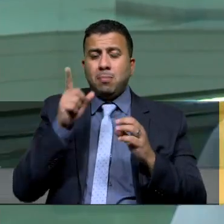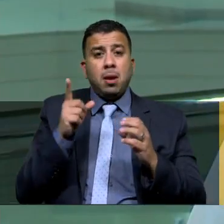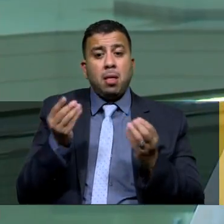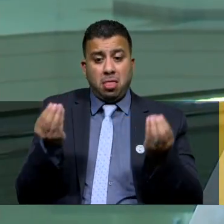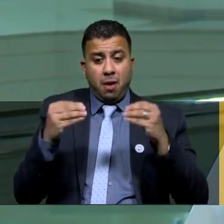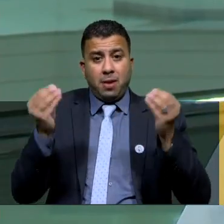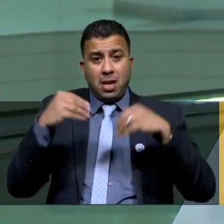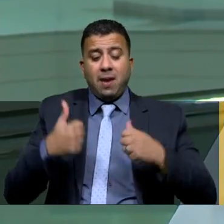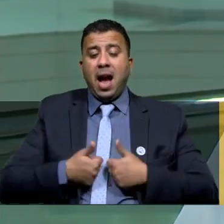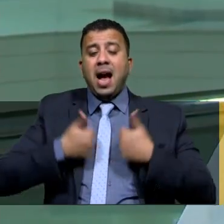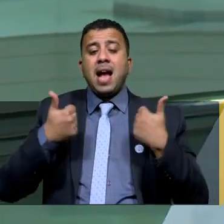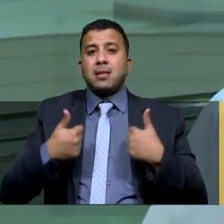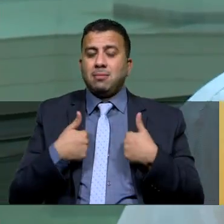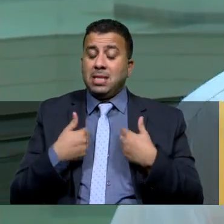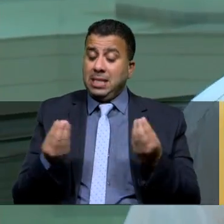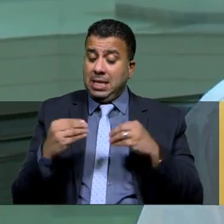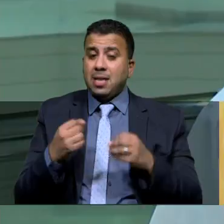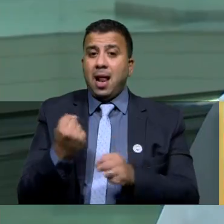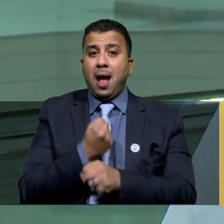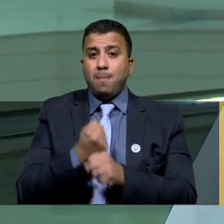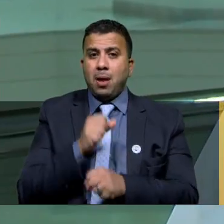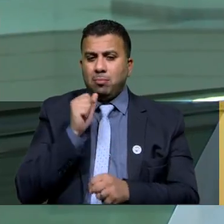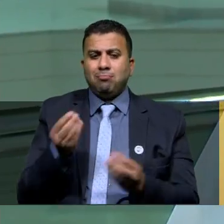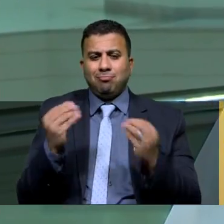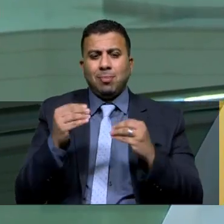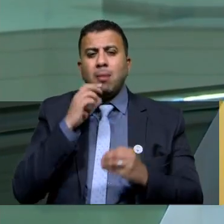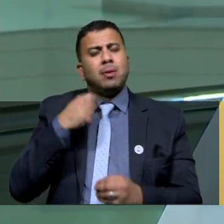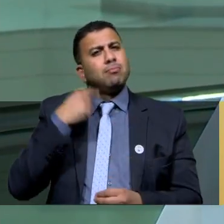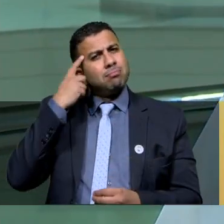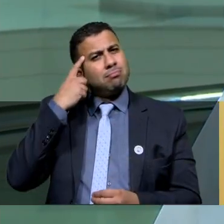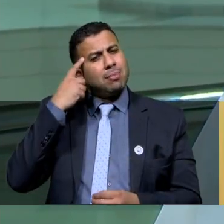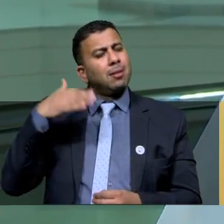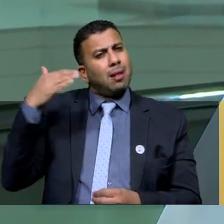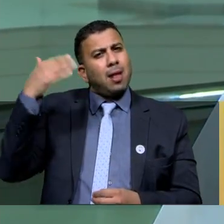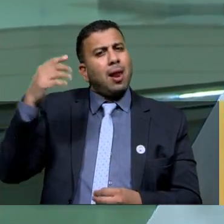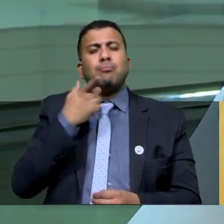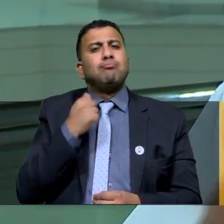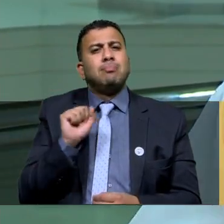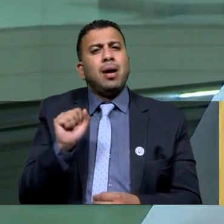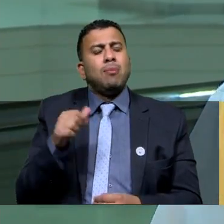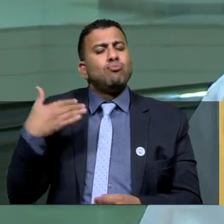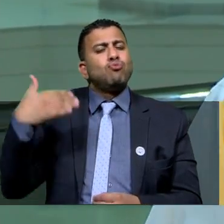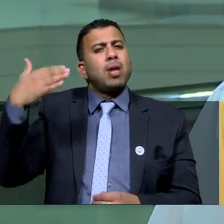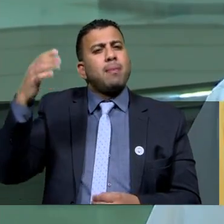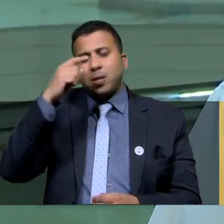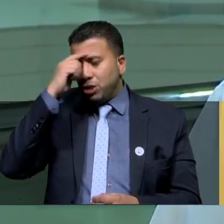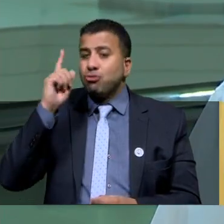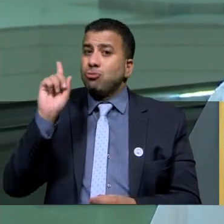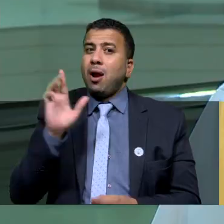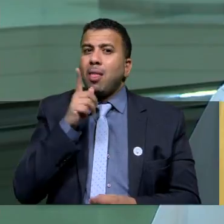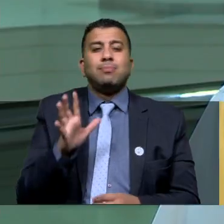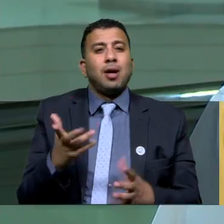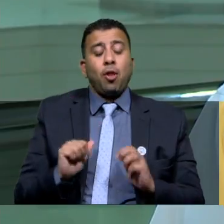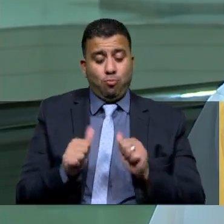في حياتنا العملية والعلمية، ونتطلع لأمور مستقبلية إن شاء الله في إن كان